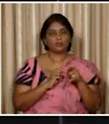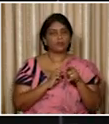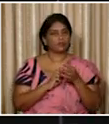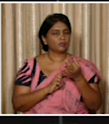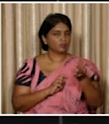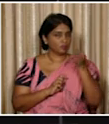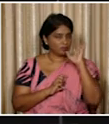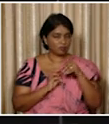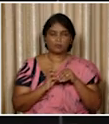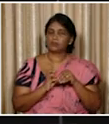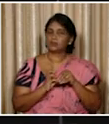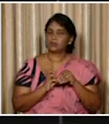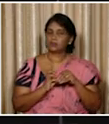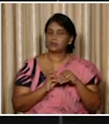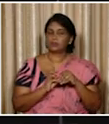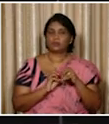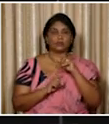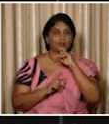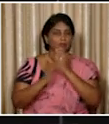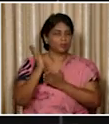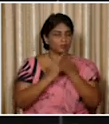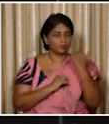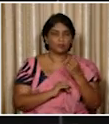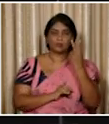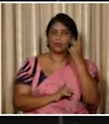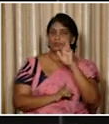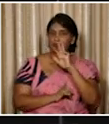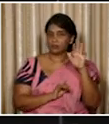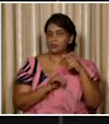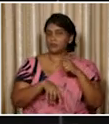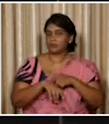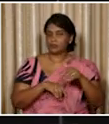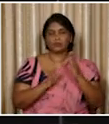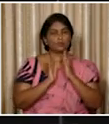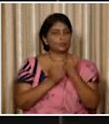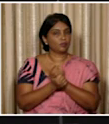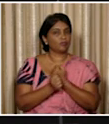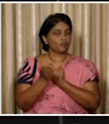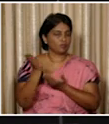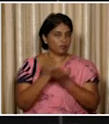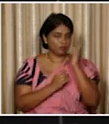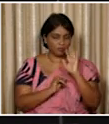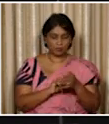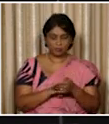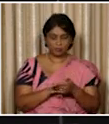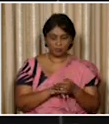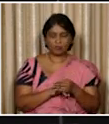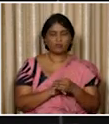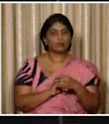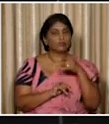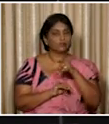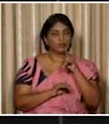B/2086/2019 இலக்க வழக்கு 2019 பொறிசாரால் தாக்கல் செய்யப்பட்டது. அதன் பின்னர் மீளவும் அதே ஆண்டில்